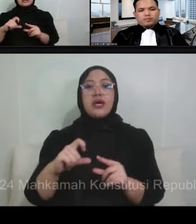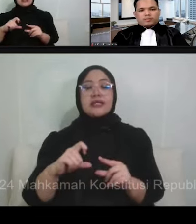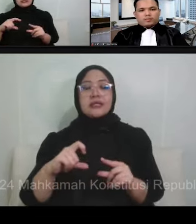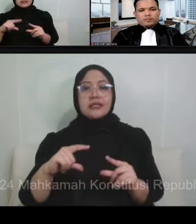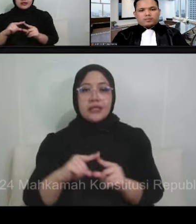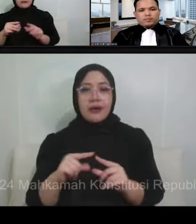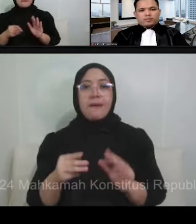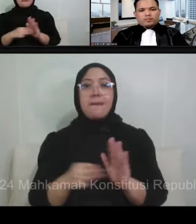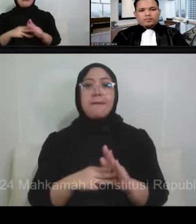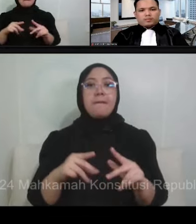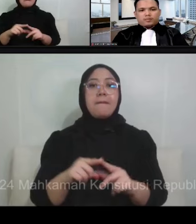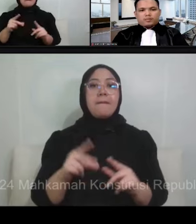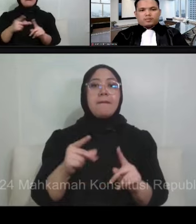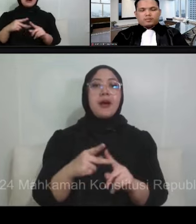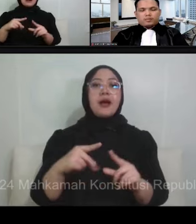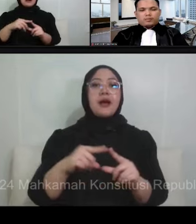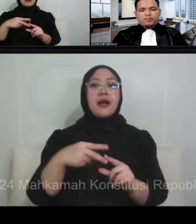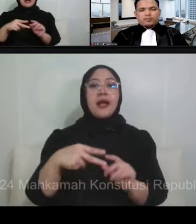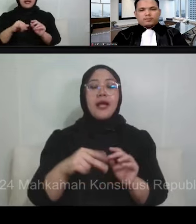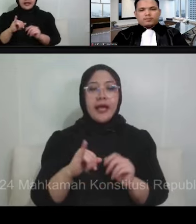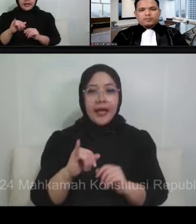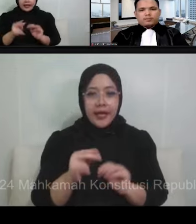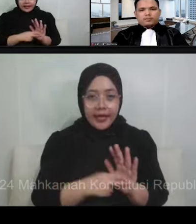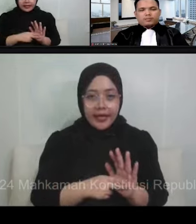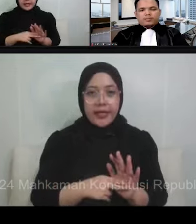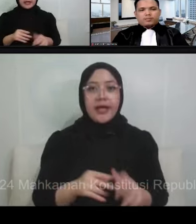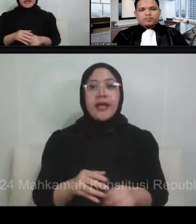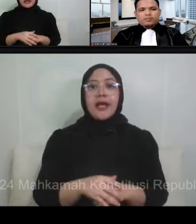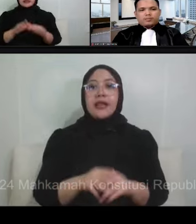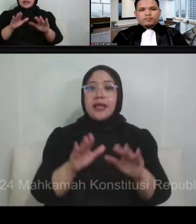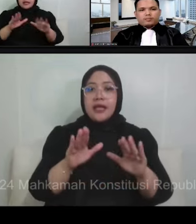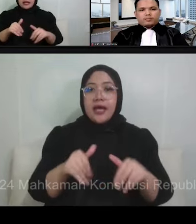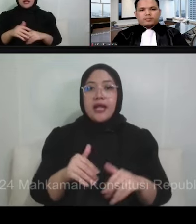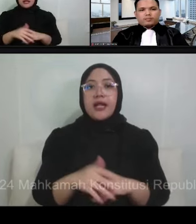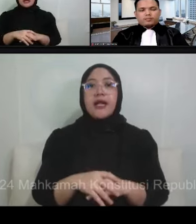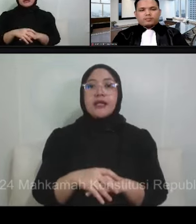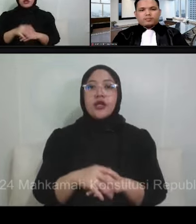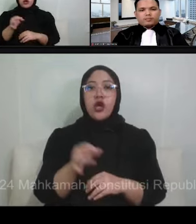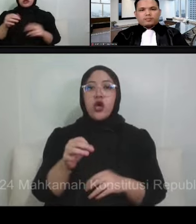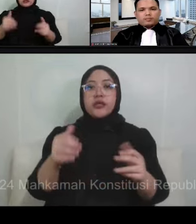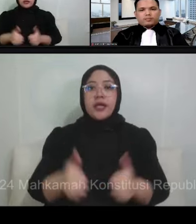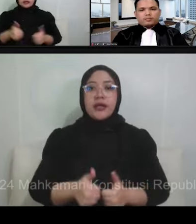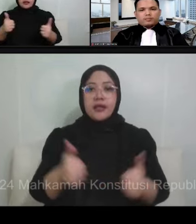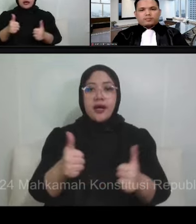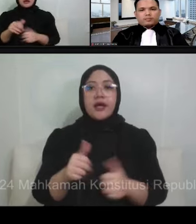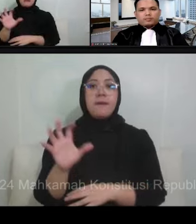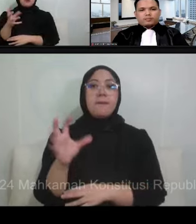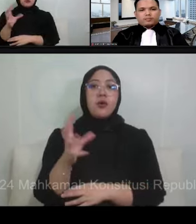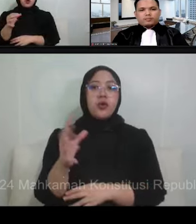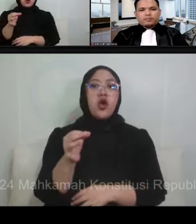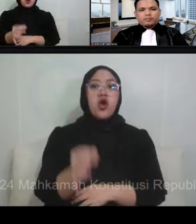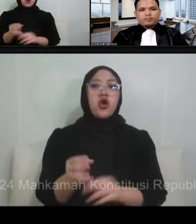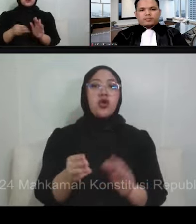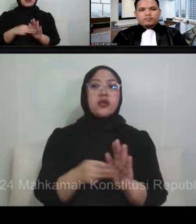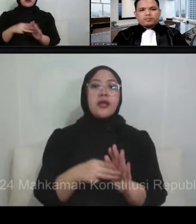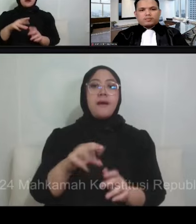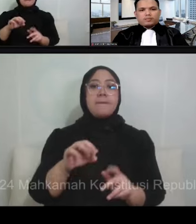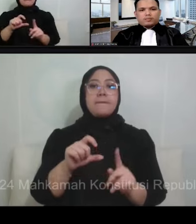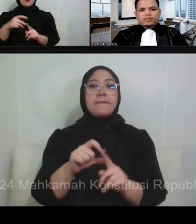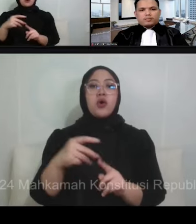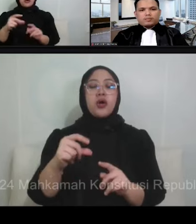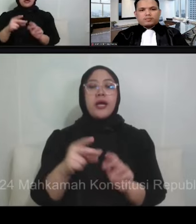golp 4 blok og 2 G6 Madrid kota modern kota Tangerang provinsi